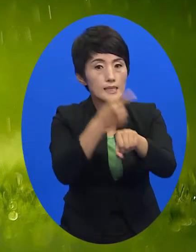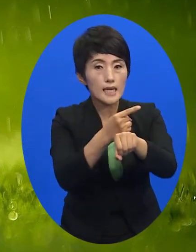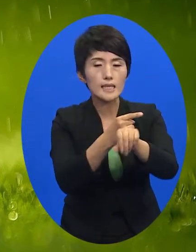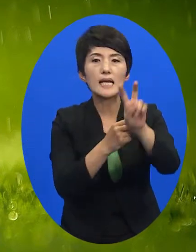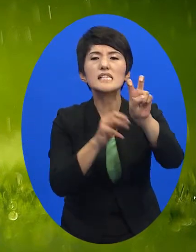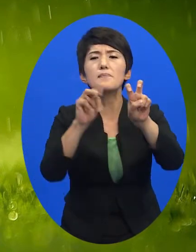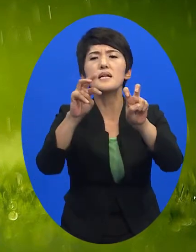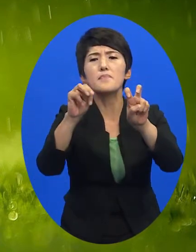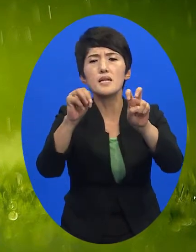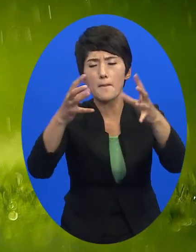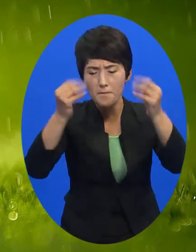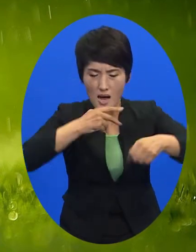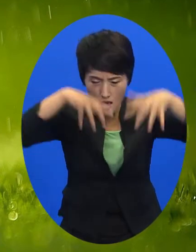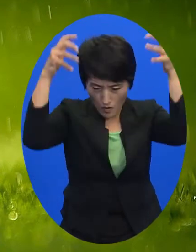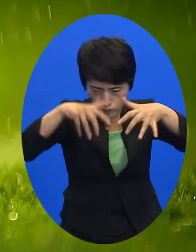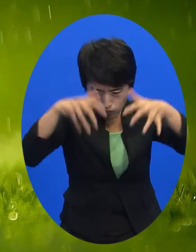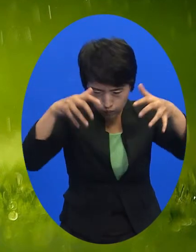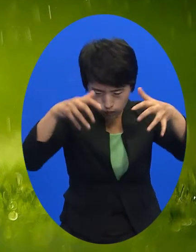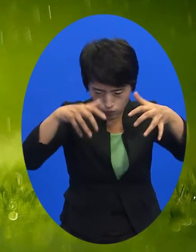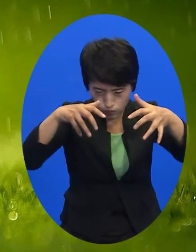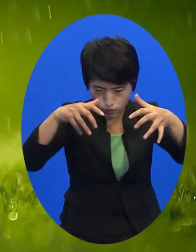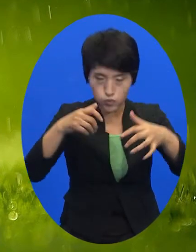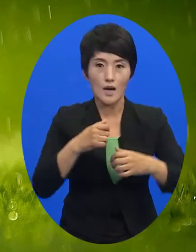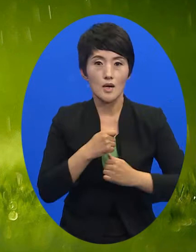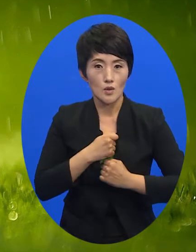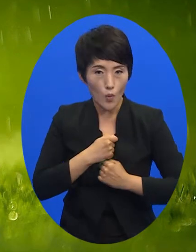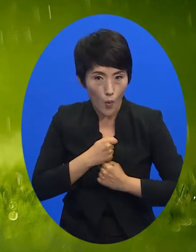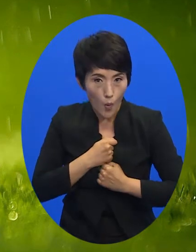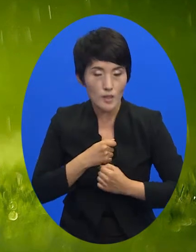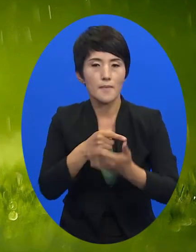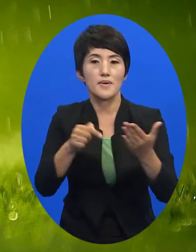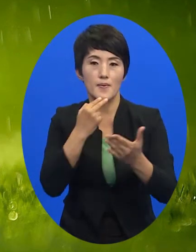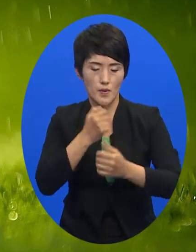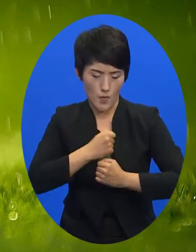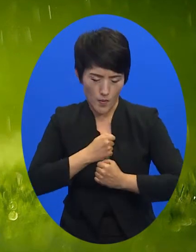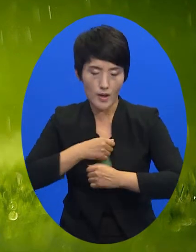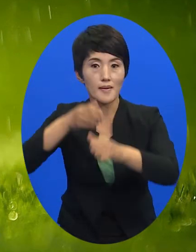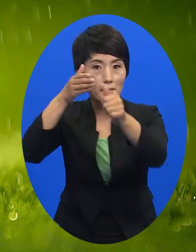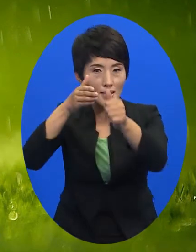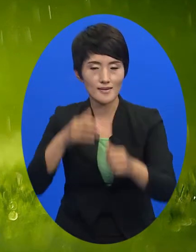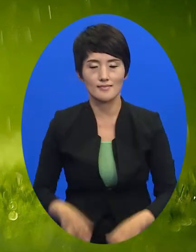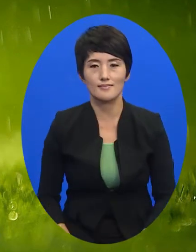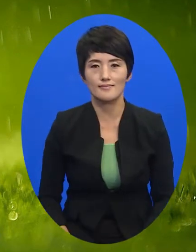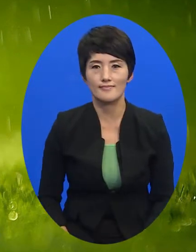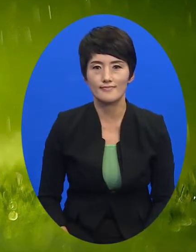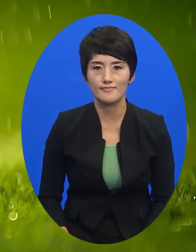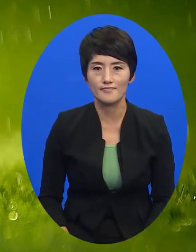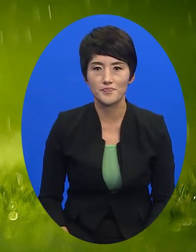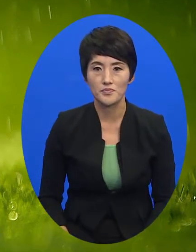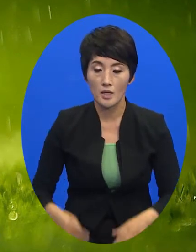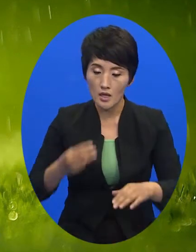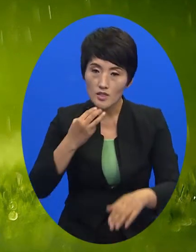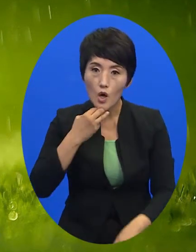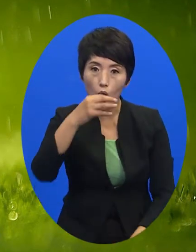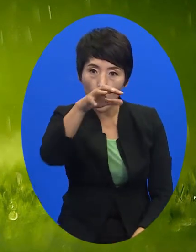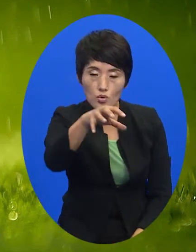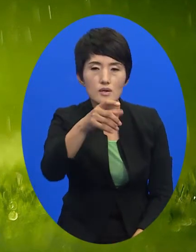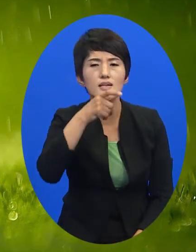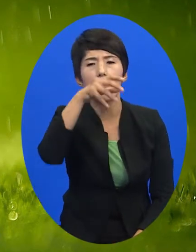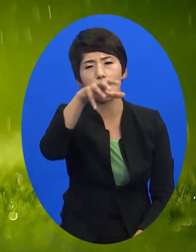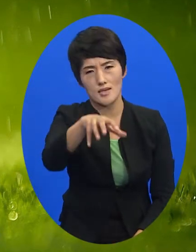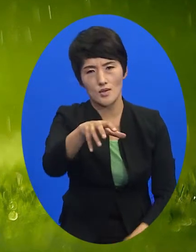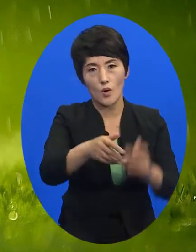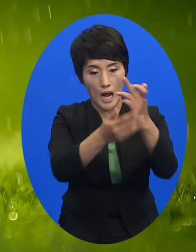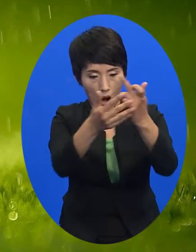이상의 강하고 요란한 비가 될 것으로 보이니까요. 비 피해가 없도록 대비를 해주셔야겠습니다. 그 밖에 서울과 경기도,